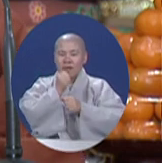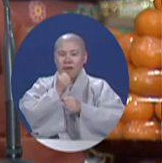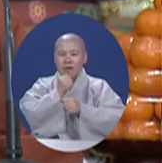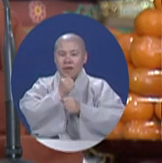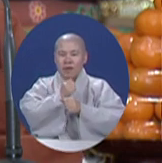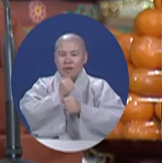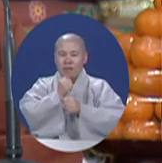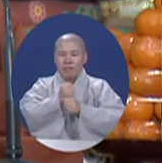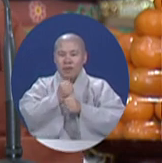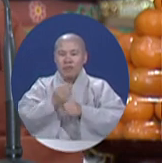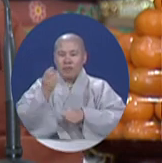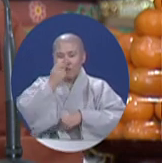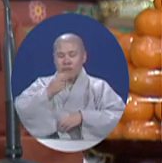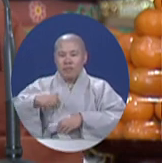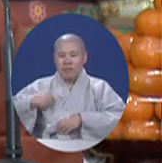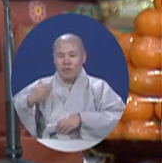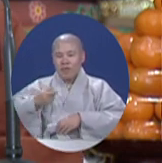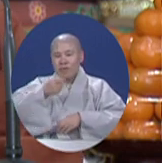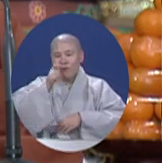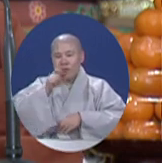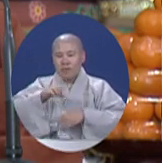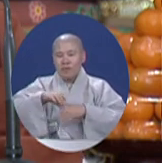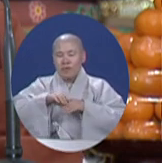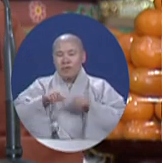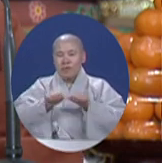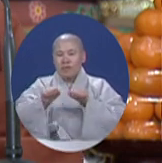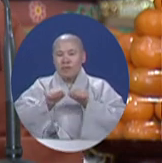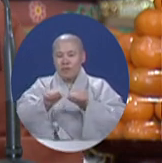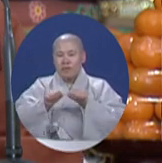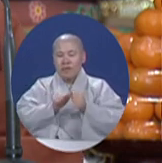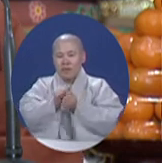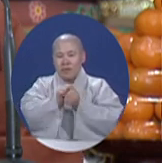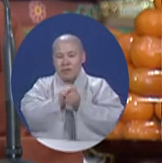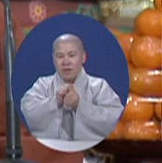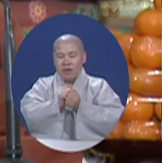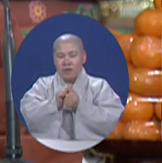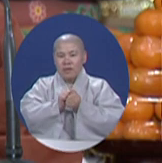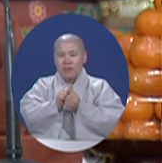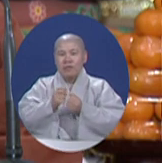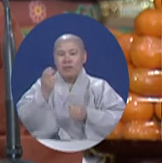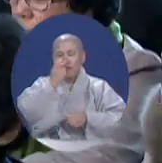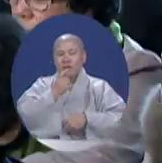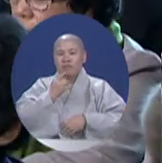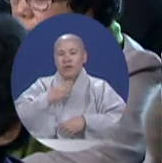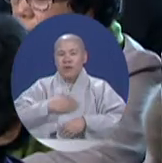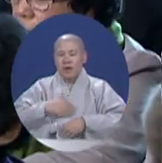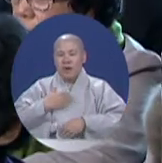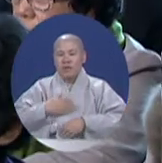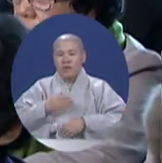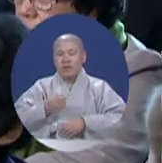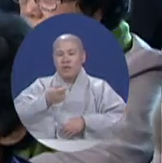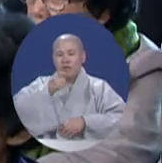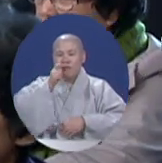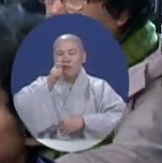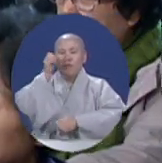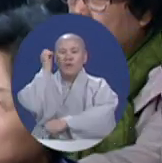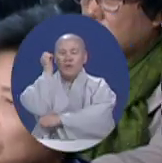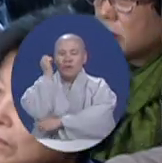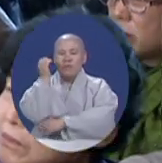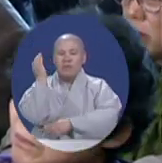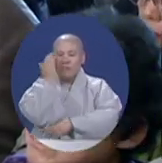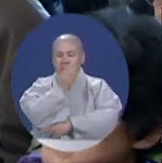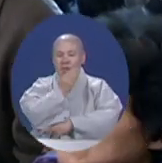물 가지고 여러 가지 청소할 줄만 알았지 물 자체를 깨끗하게 할 줄은 모르는 것 같다. 이게 얼마나 중요한